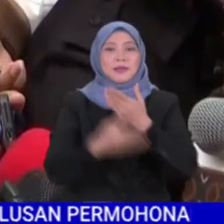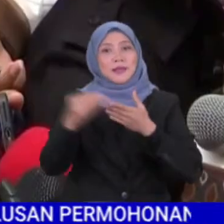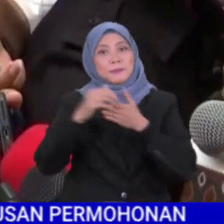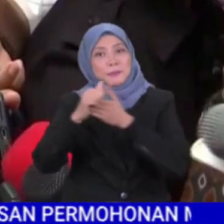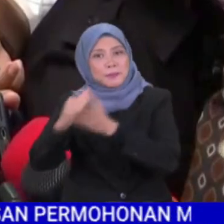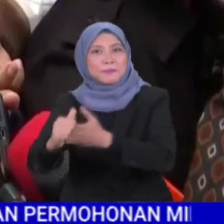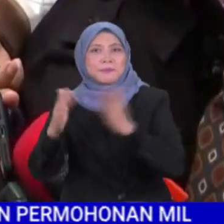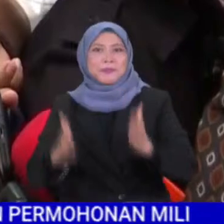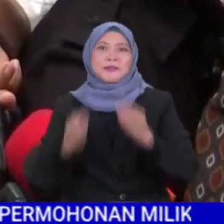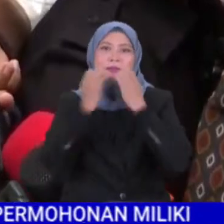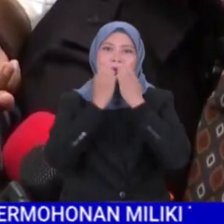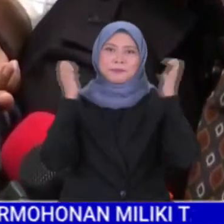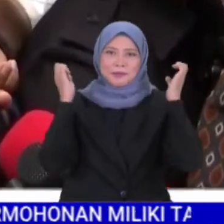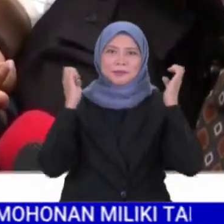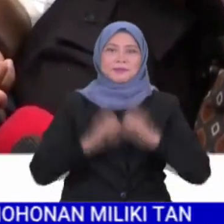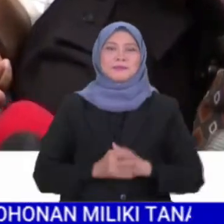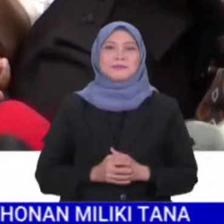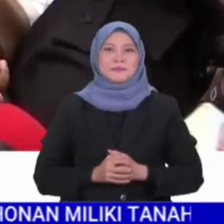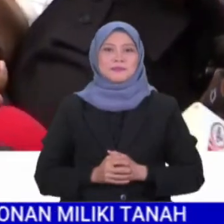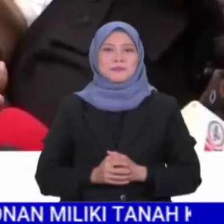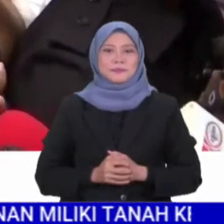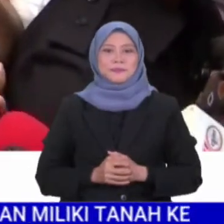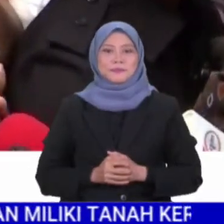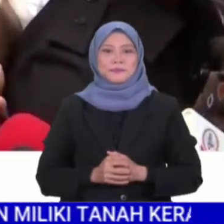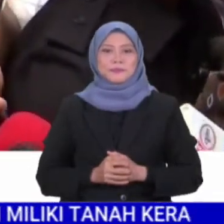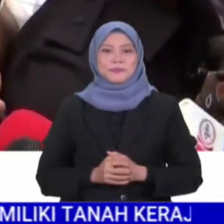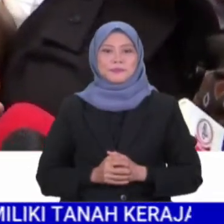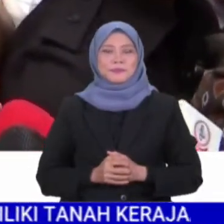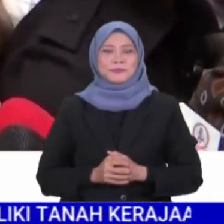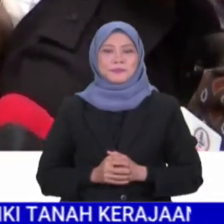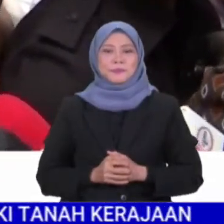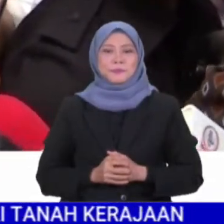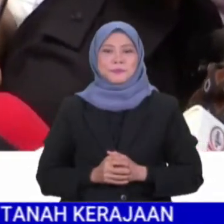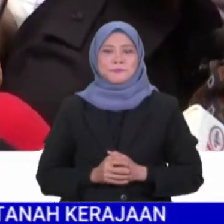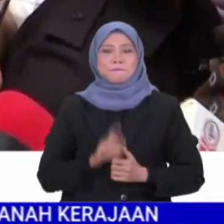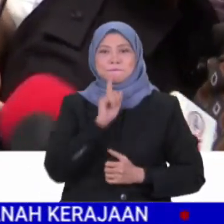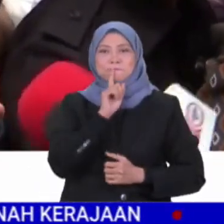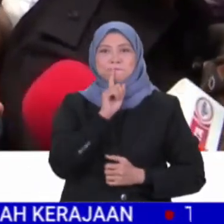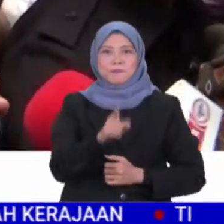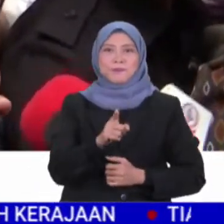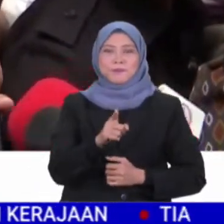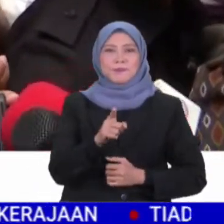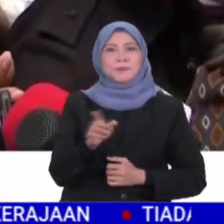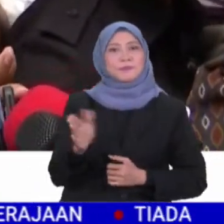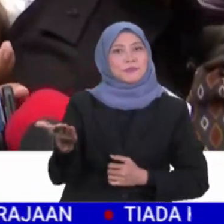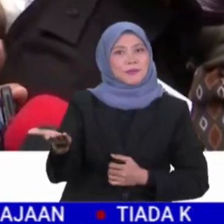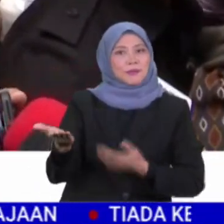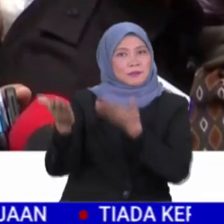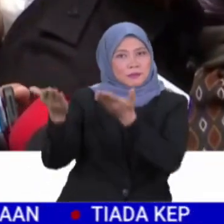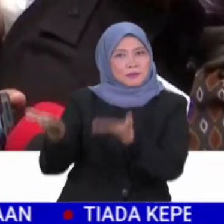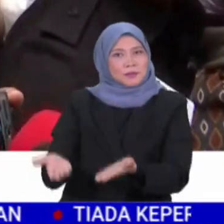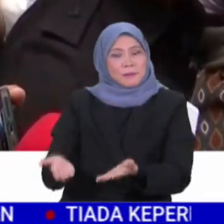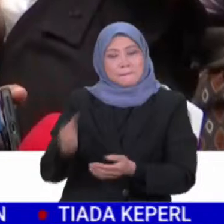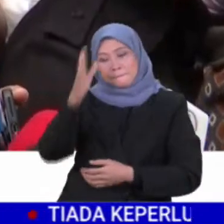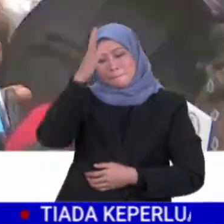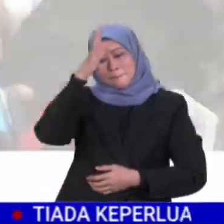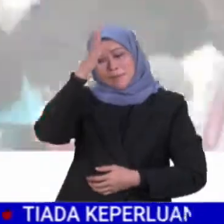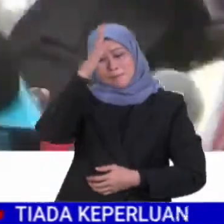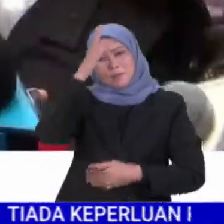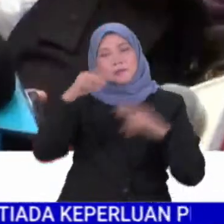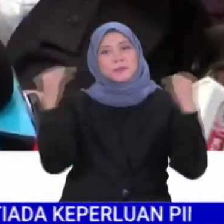Selama ini dianggap sebagai bapa penyatuan kepada masyarakat